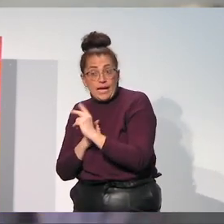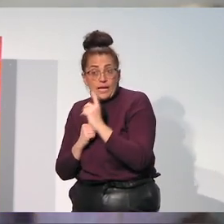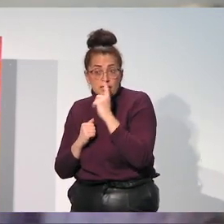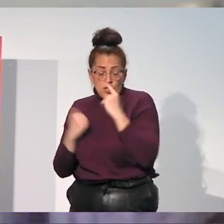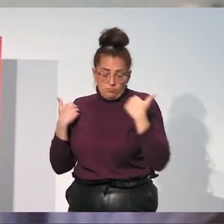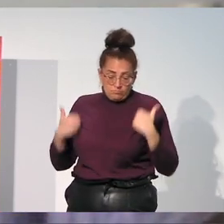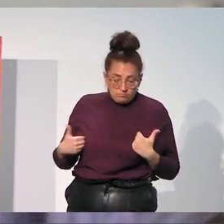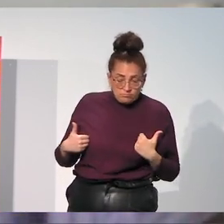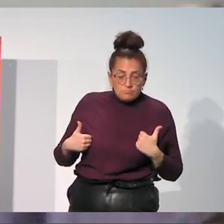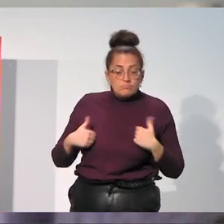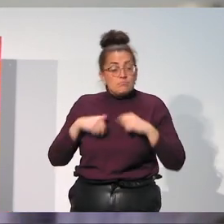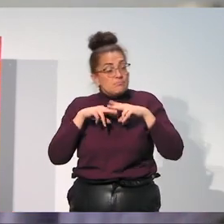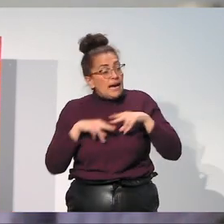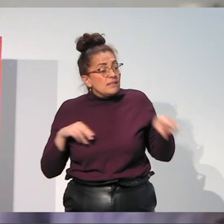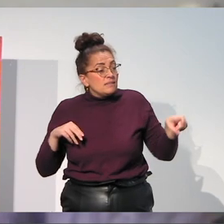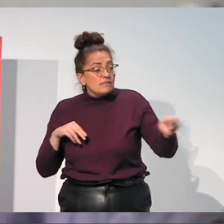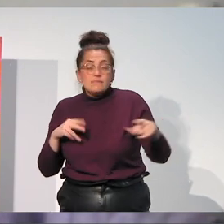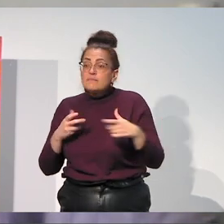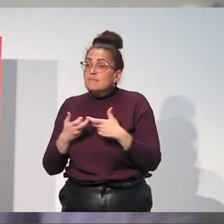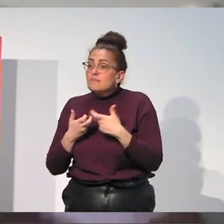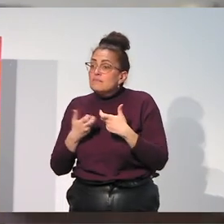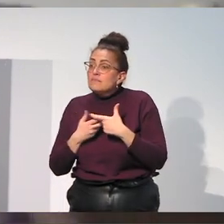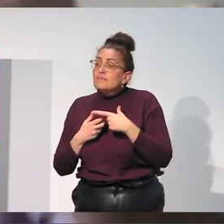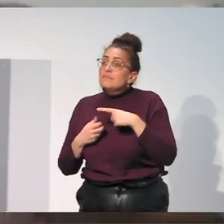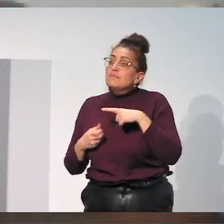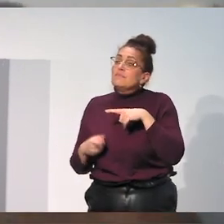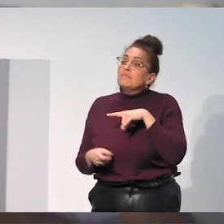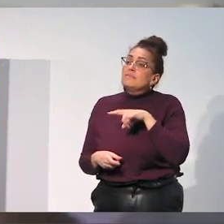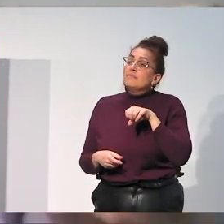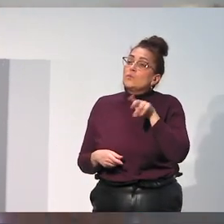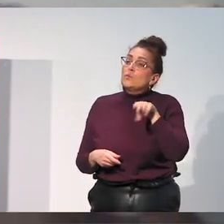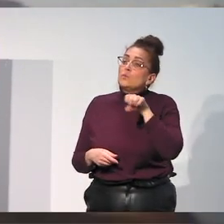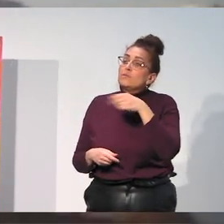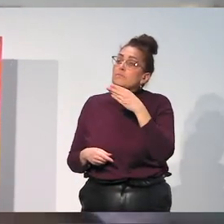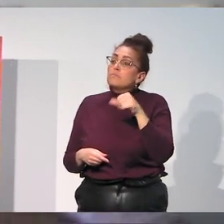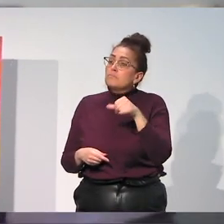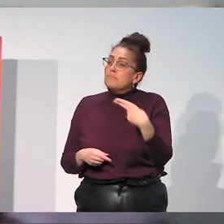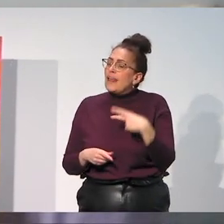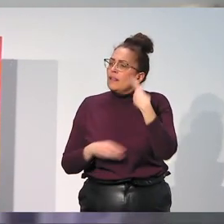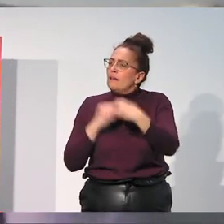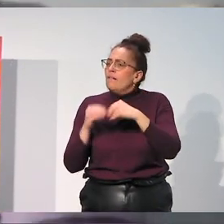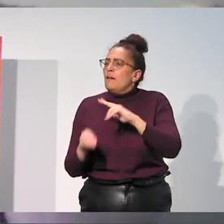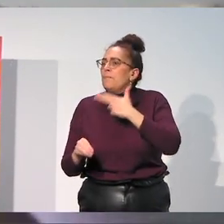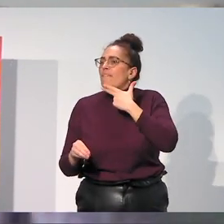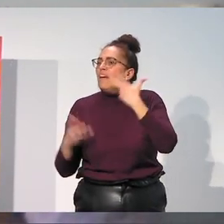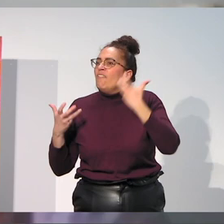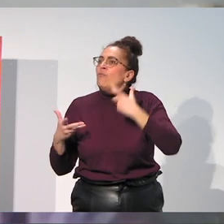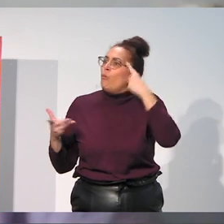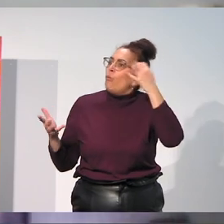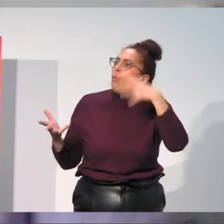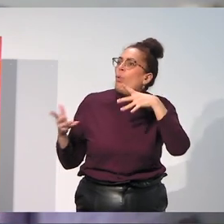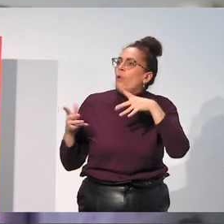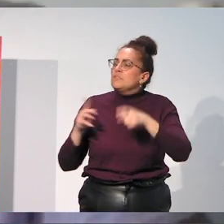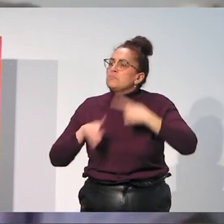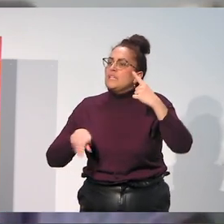d'autres personnes qui ont travaillé sur le soleil. Par exemple, celui de Rodrigo Guzmán qui essaye d'inventer d'une façon tout à fait utopique cette espèce de légère tour de Babel pour